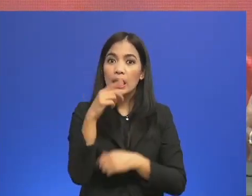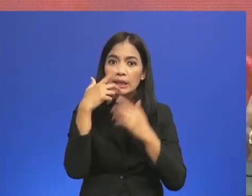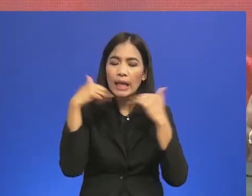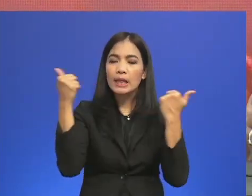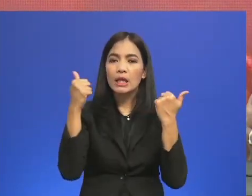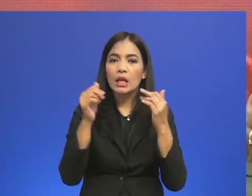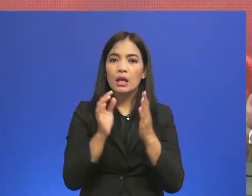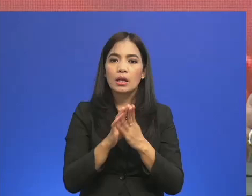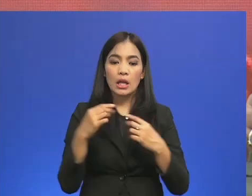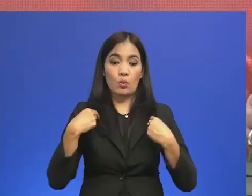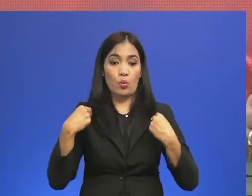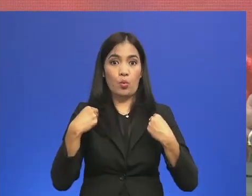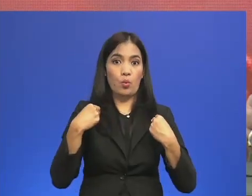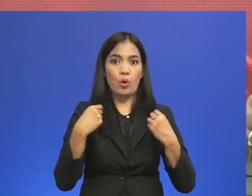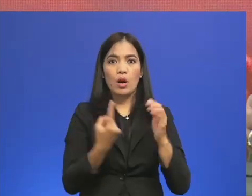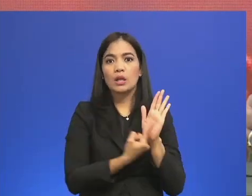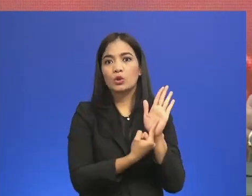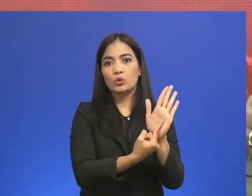cantik.